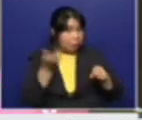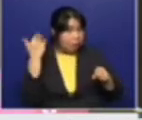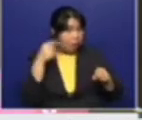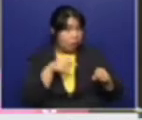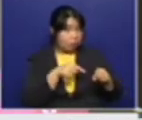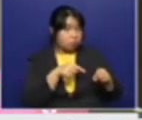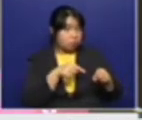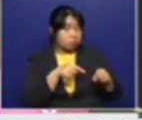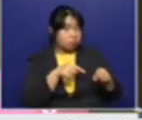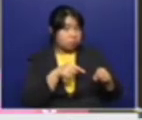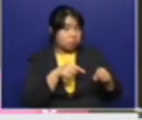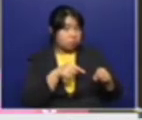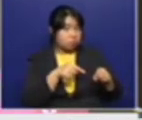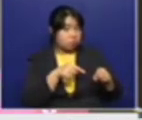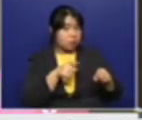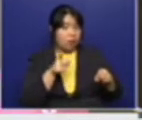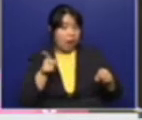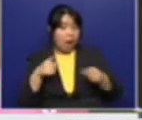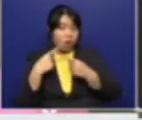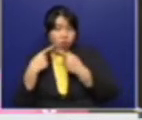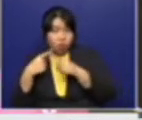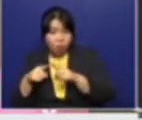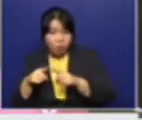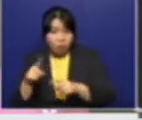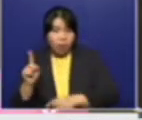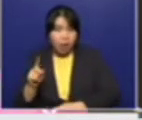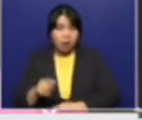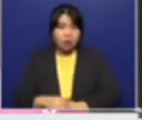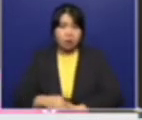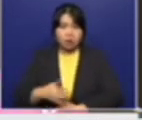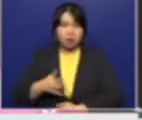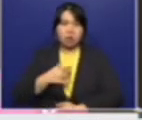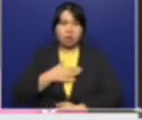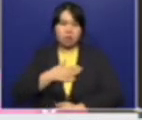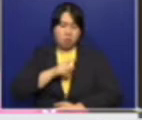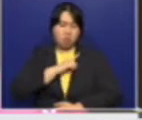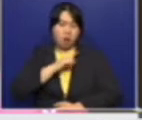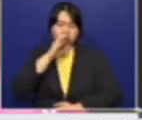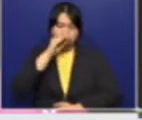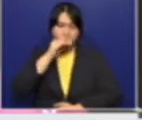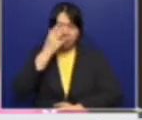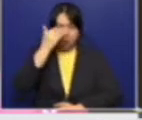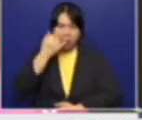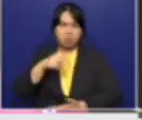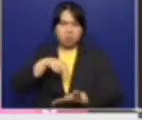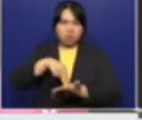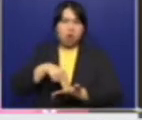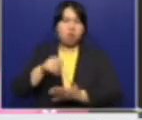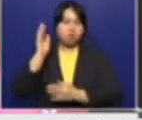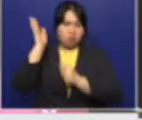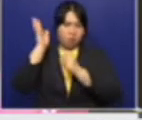าท่านก็ตอบชัดเจนอันนี้ผมรับผิดชอบนะครับเพราะผมเป็นคนลุกขึ้นพูดในสภ